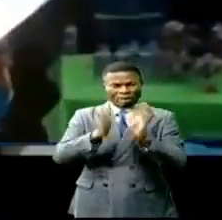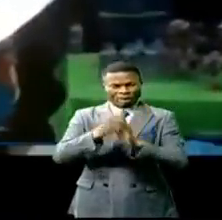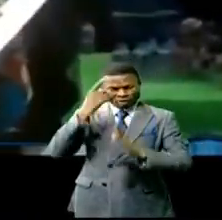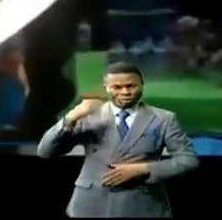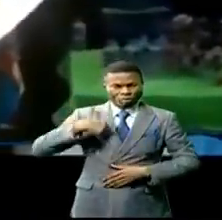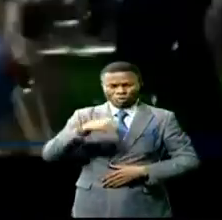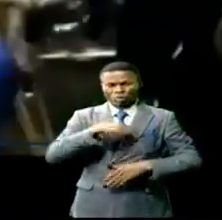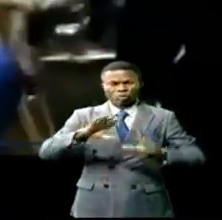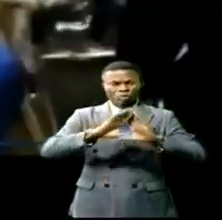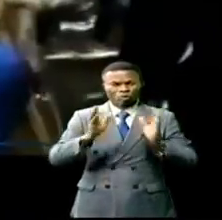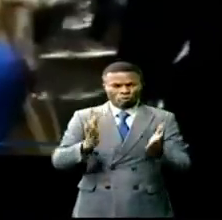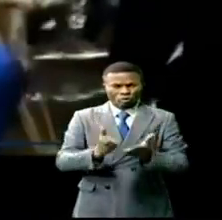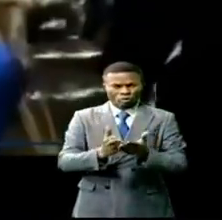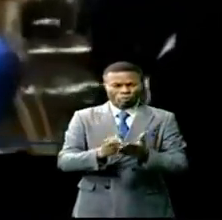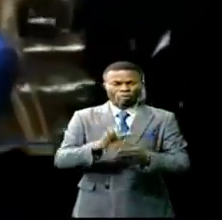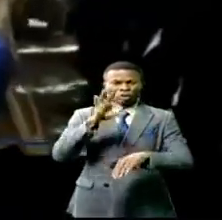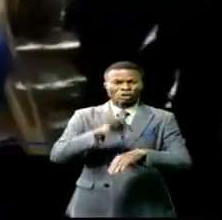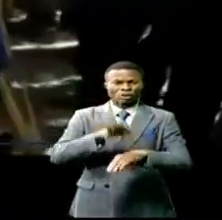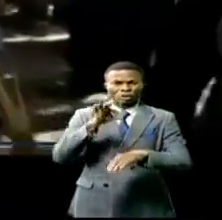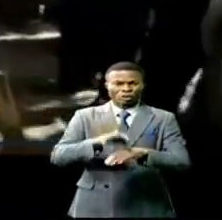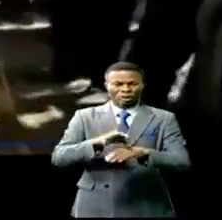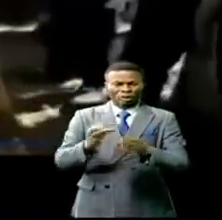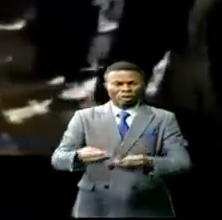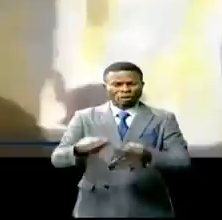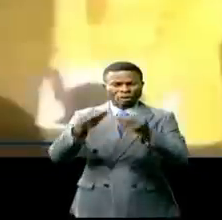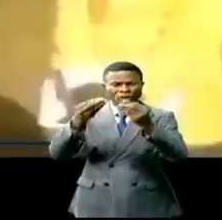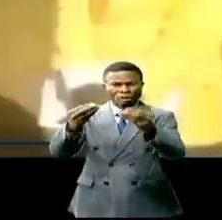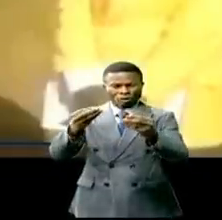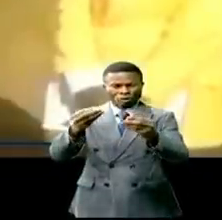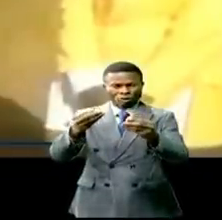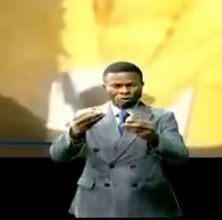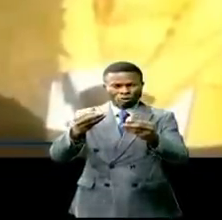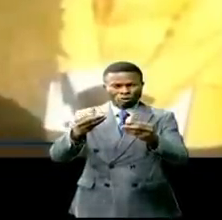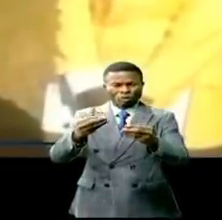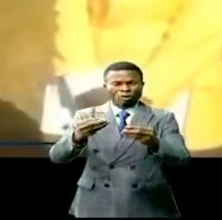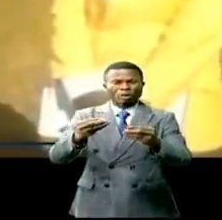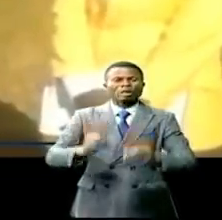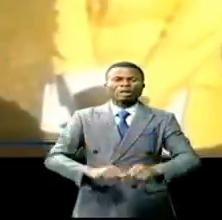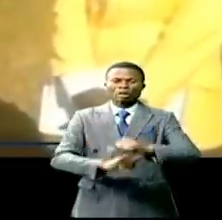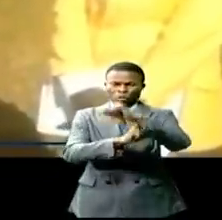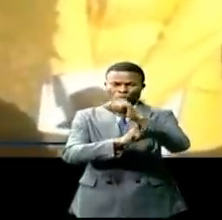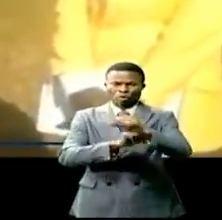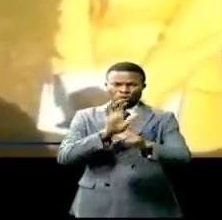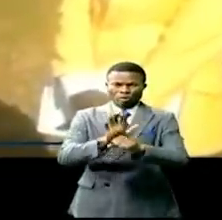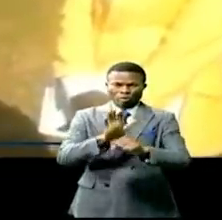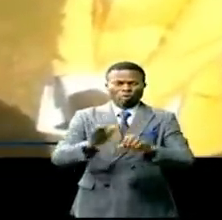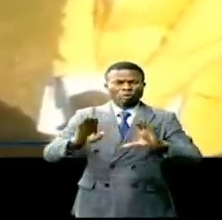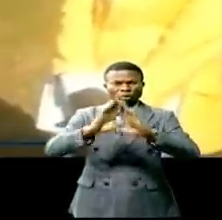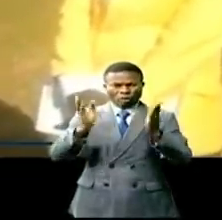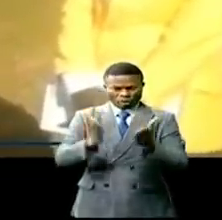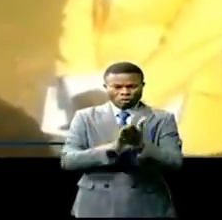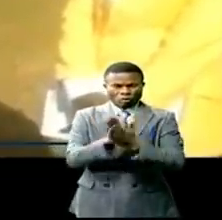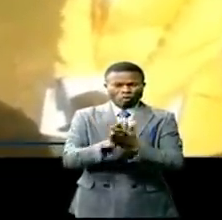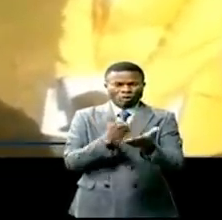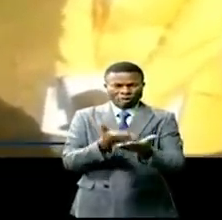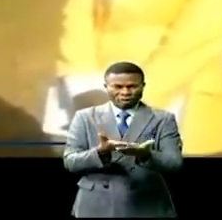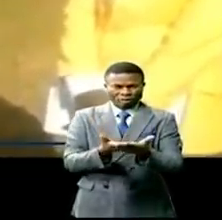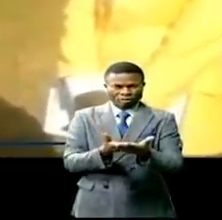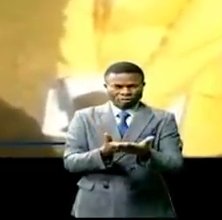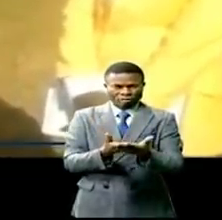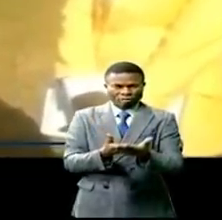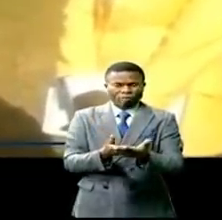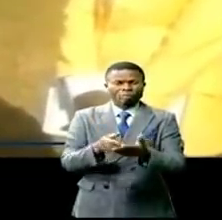une rotation tapoter chantier ceci s'est tous les concerts et